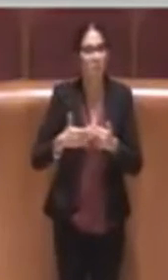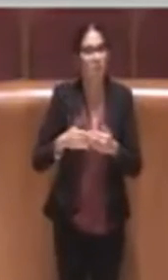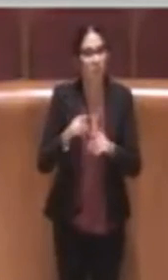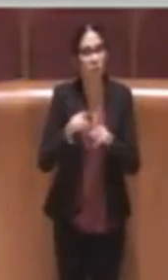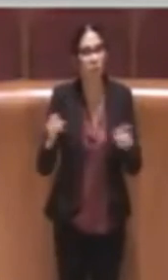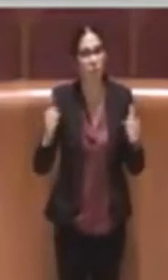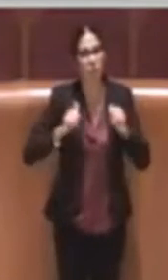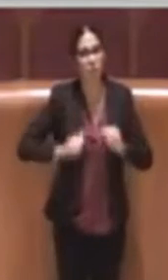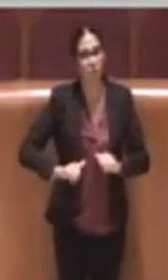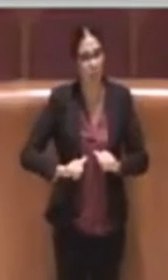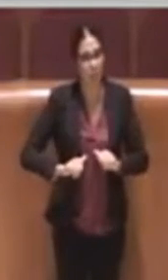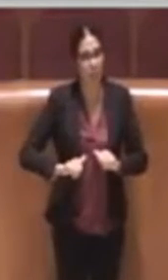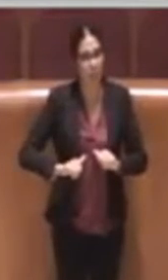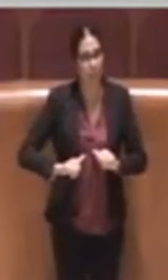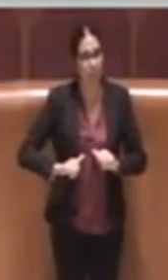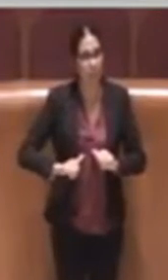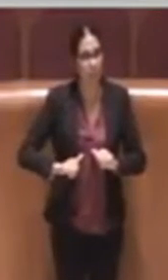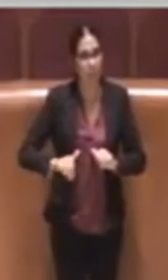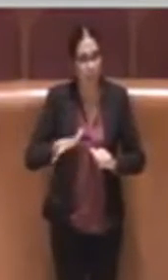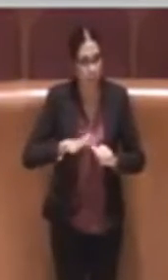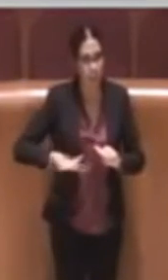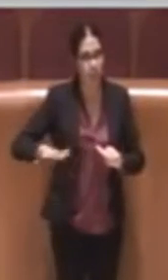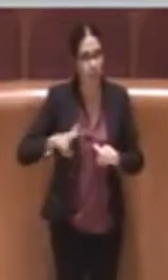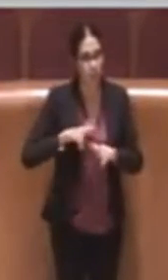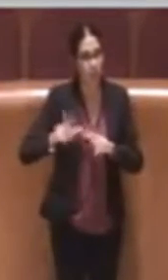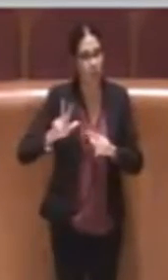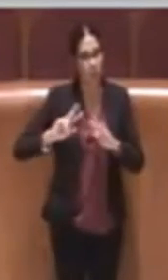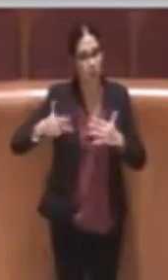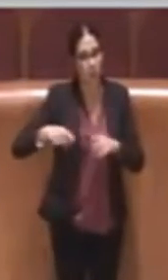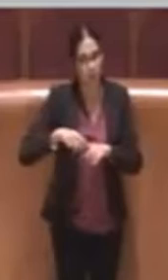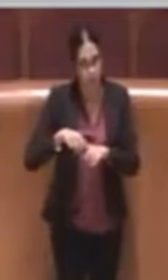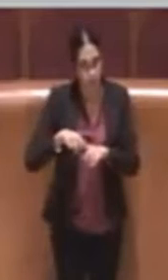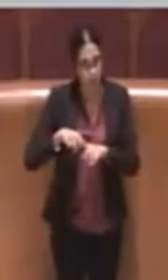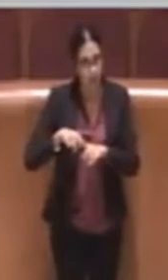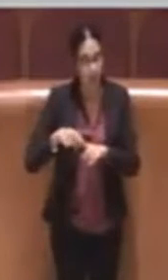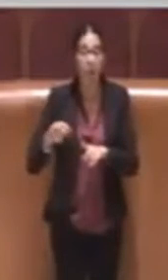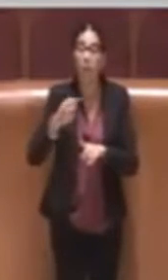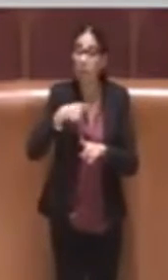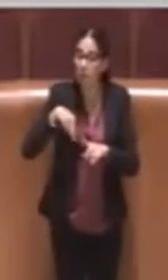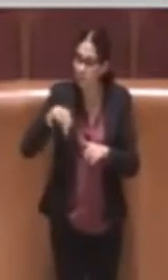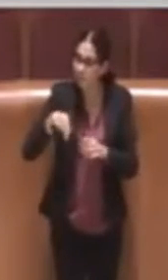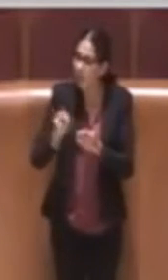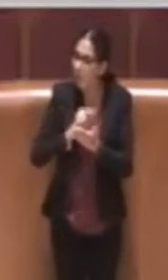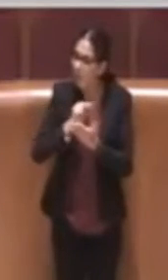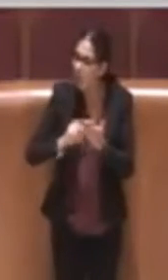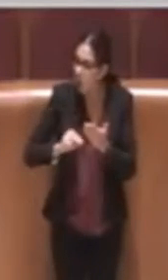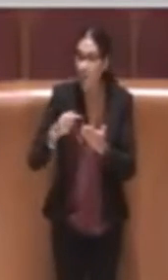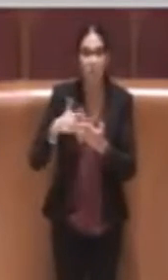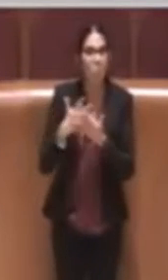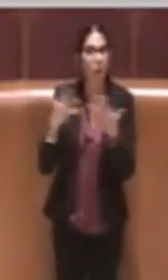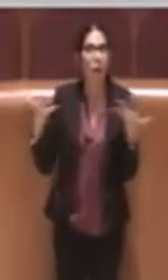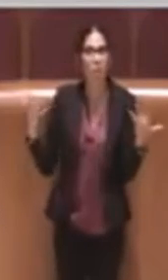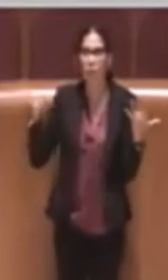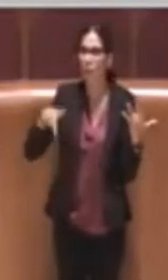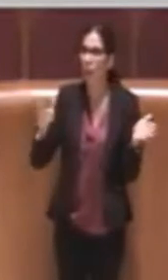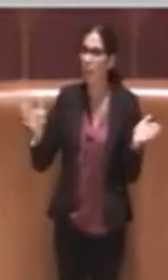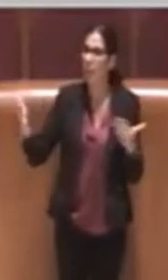confronti continuerà, e qui con questo voto noi, essendo maggioranza di questa